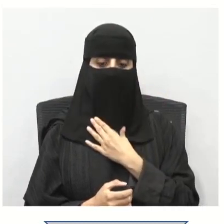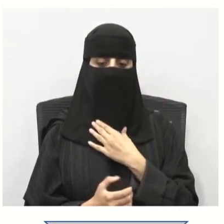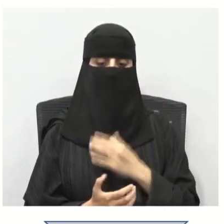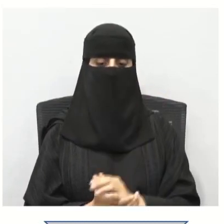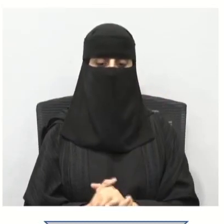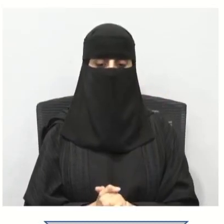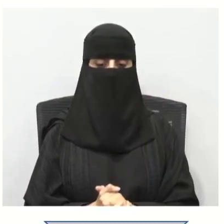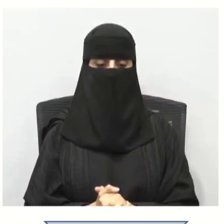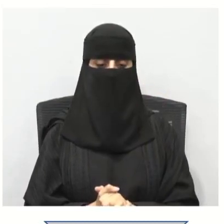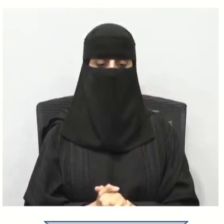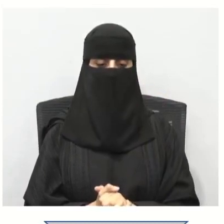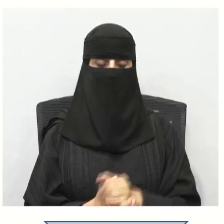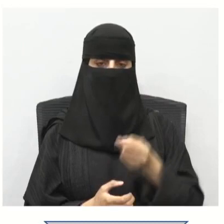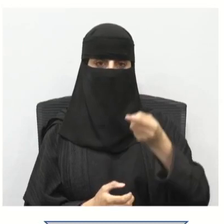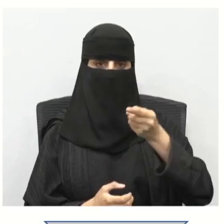وغدا